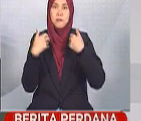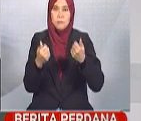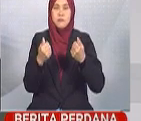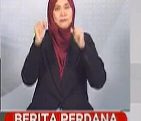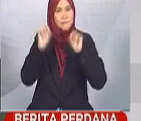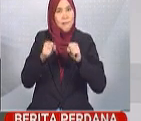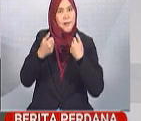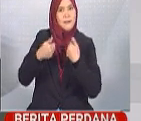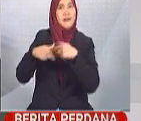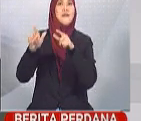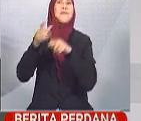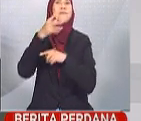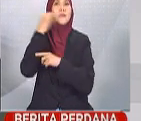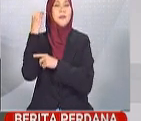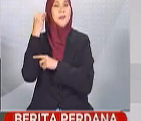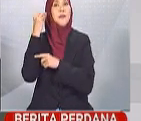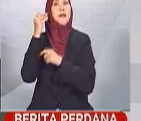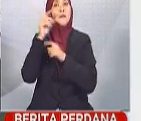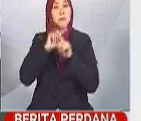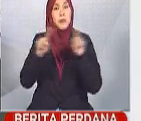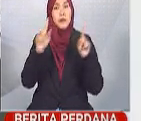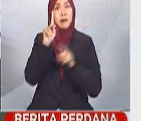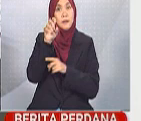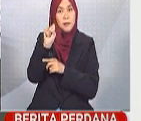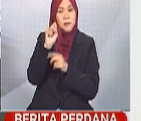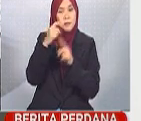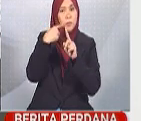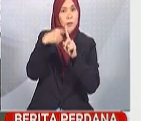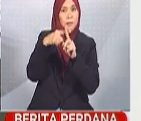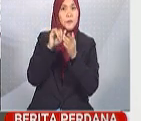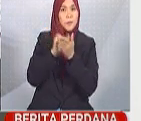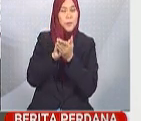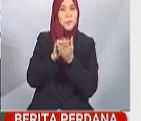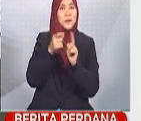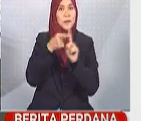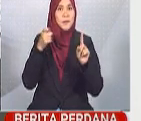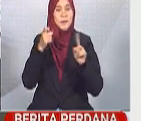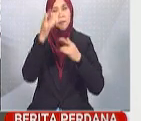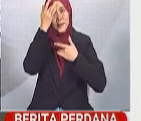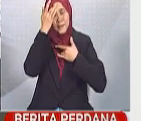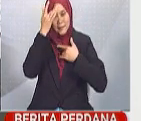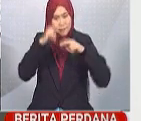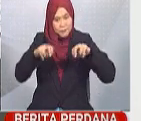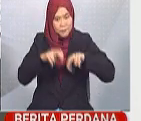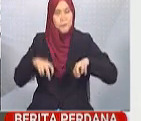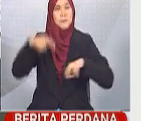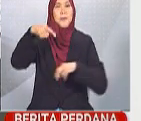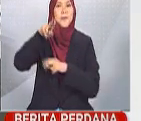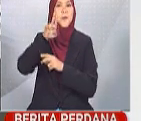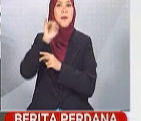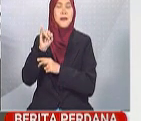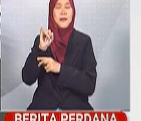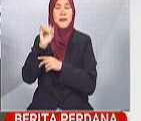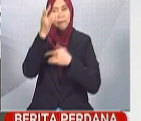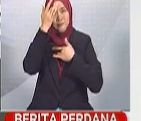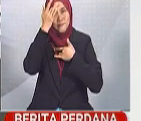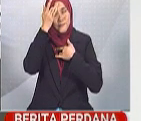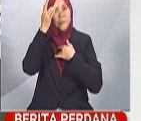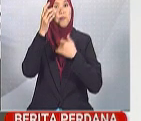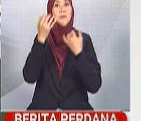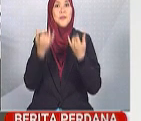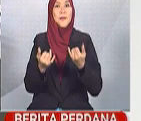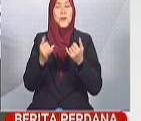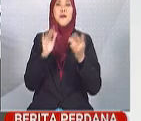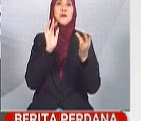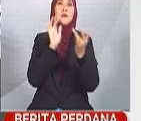dibenarkan pulang jelasnya cash-cash Positif itu adalah dalam kalangan fashion Andi Bastion viuy jangkitan combined in